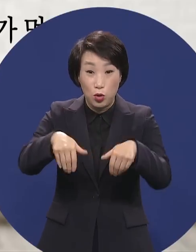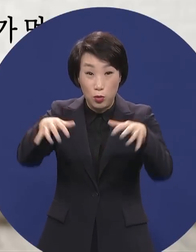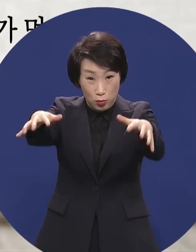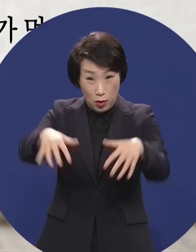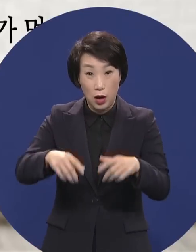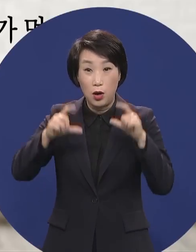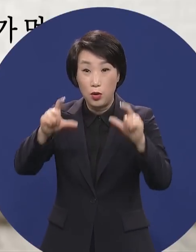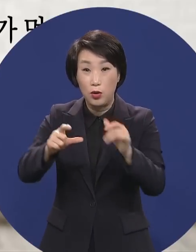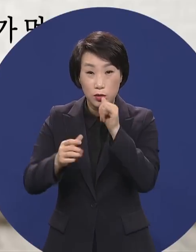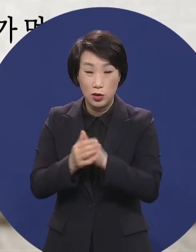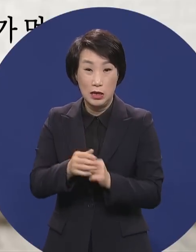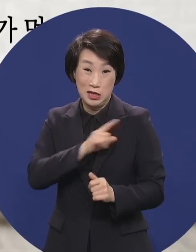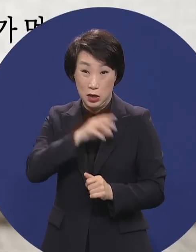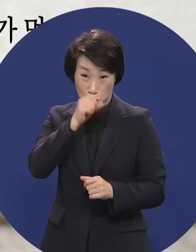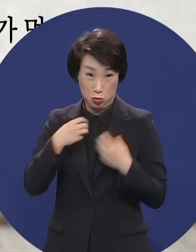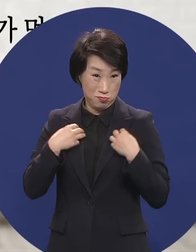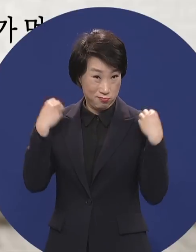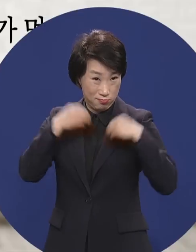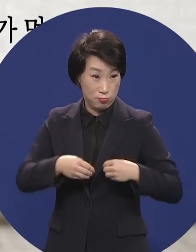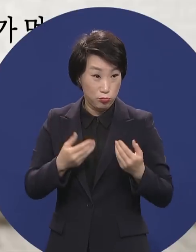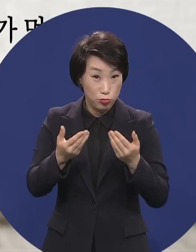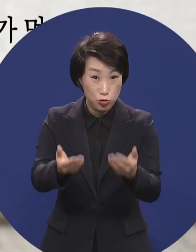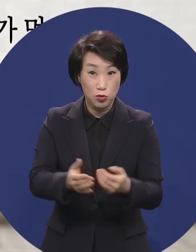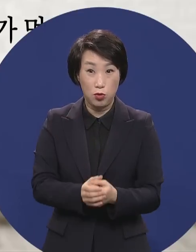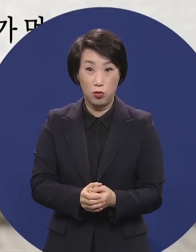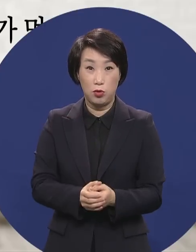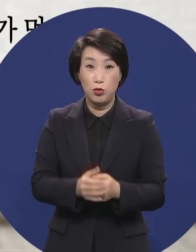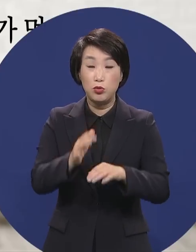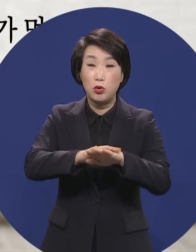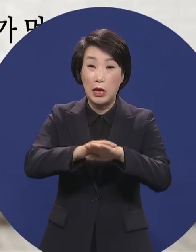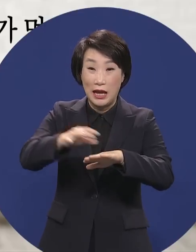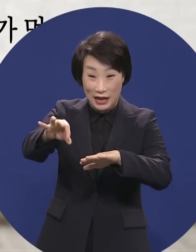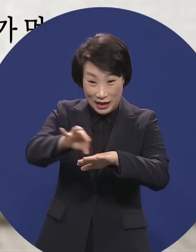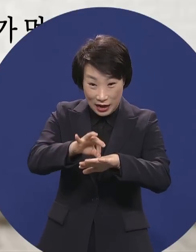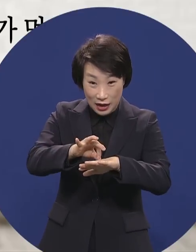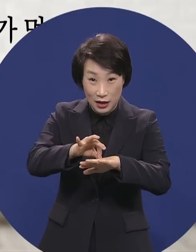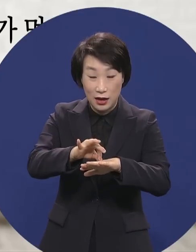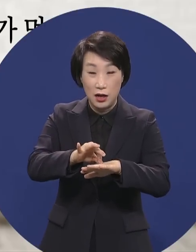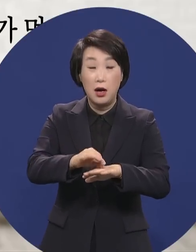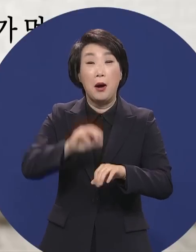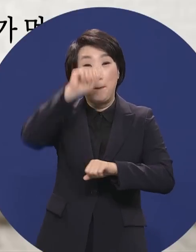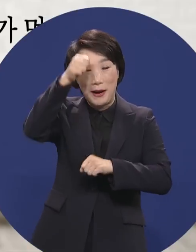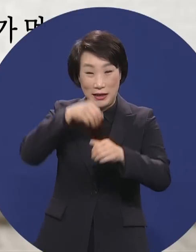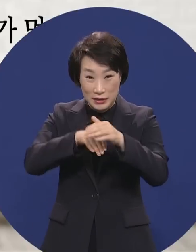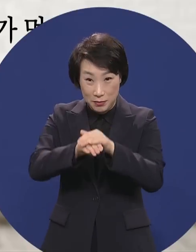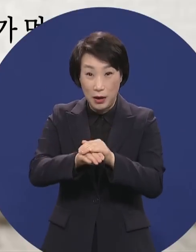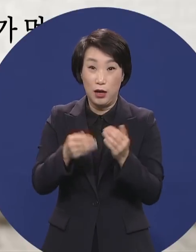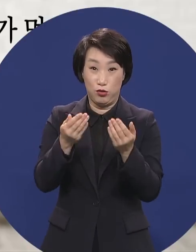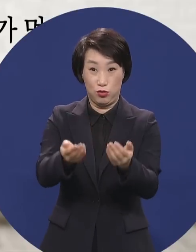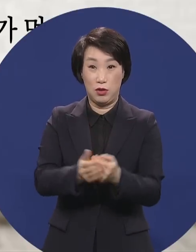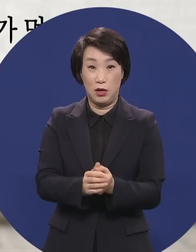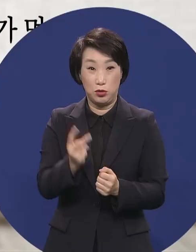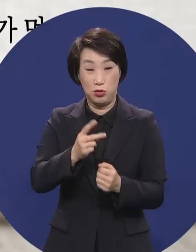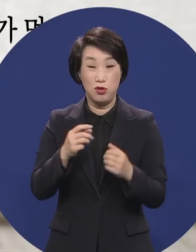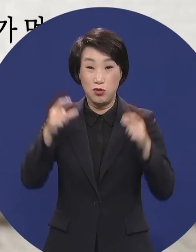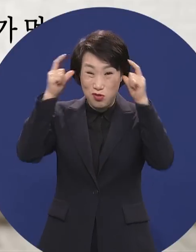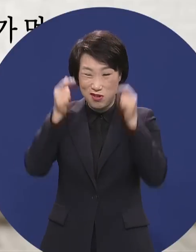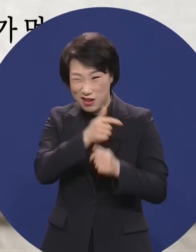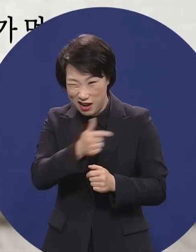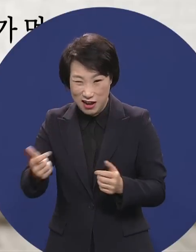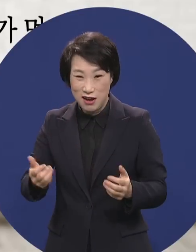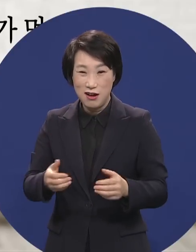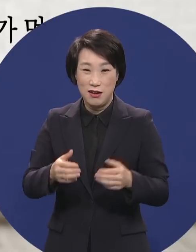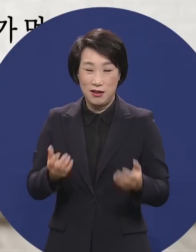종들에게 이르시되 제일 좋은 옷을 내어다가 입히고 손에 가락지를 끼우고 발에 신을 신기라. 그리고 살찐